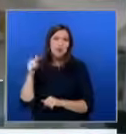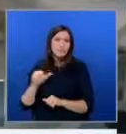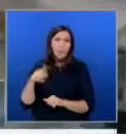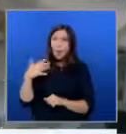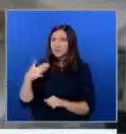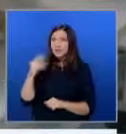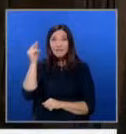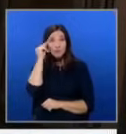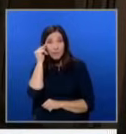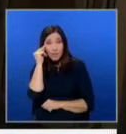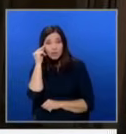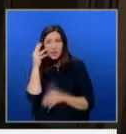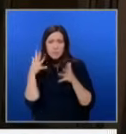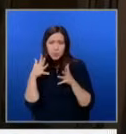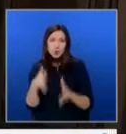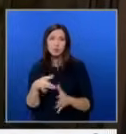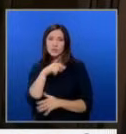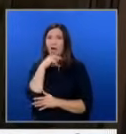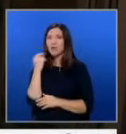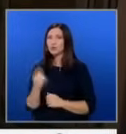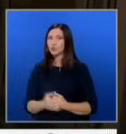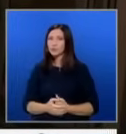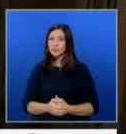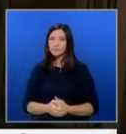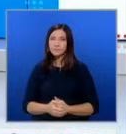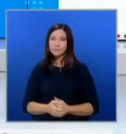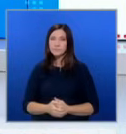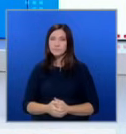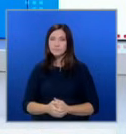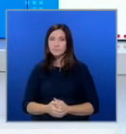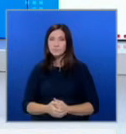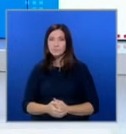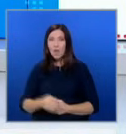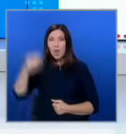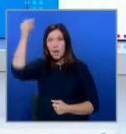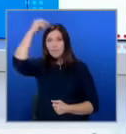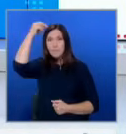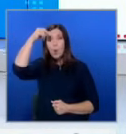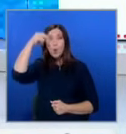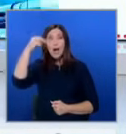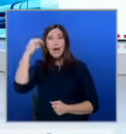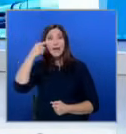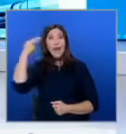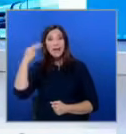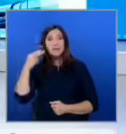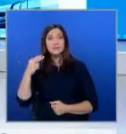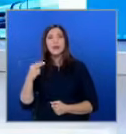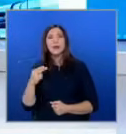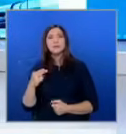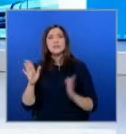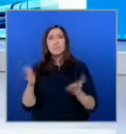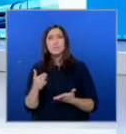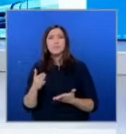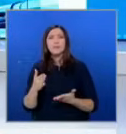ужасяващо напомняне за бруталността на Русия. Булгаргаз заведе арбитражен иск